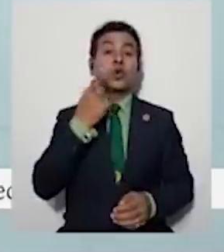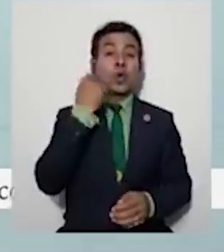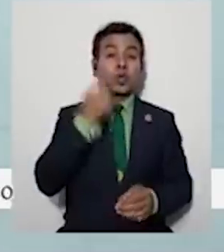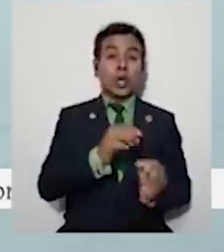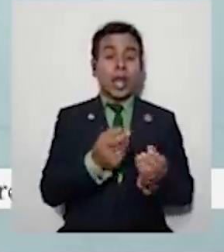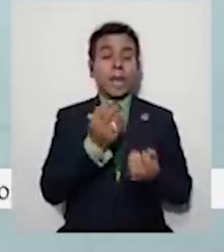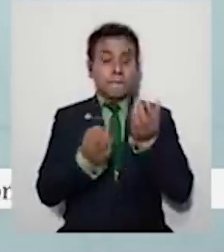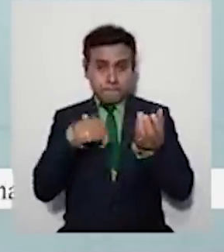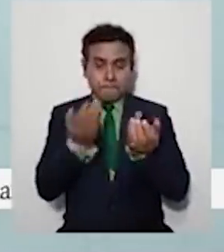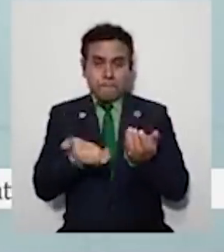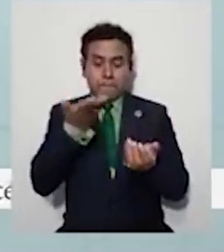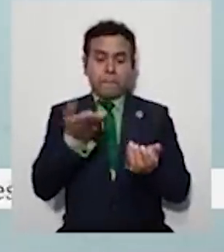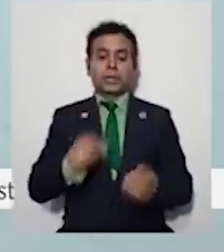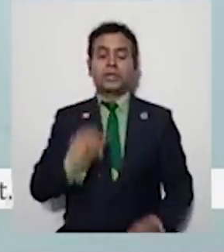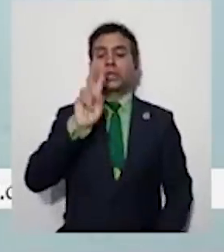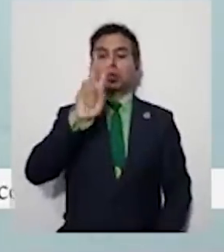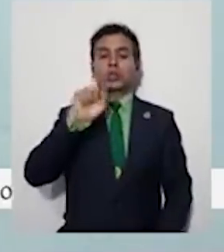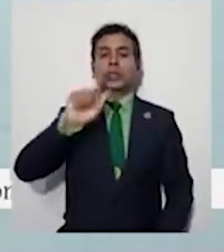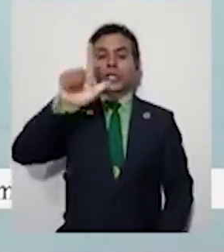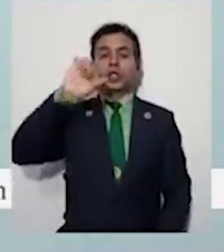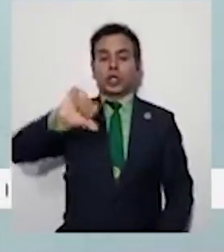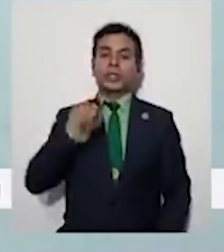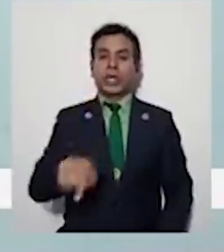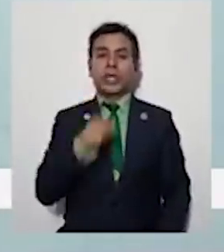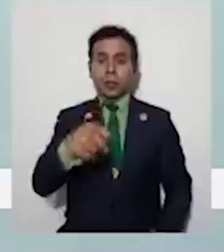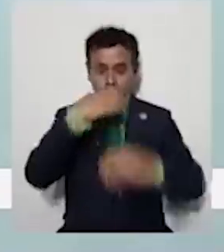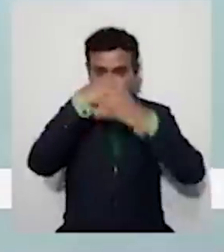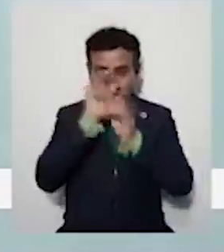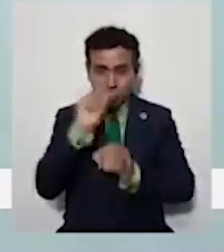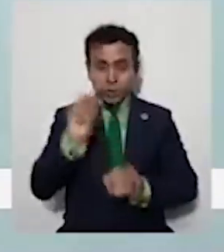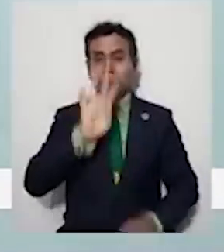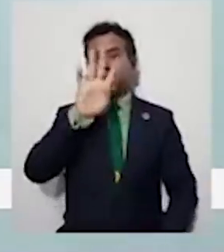4332টি, যা গত 24 ঘন্টার চেয়ে